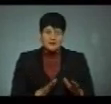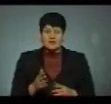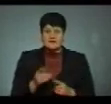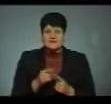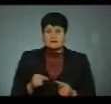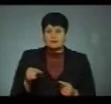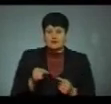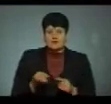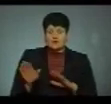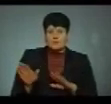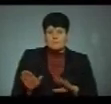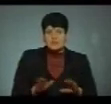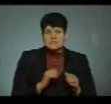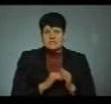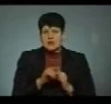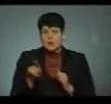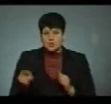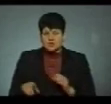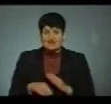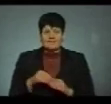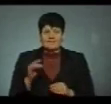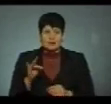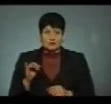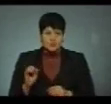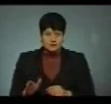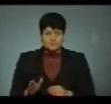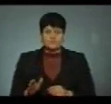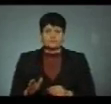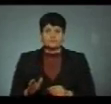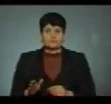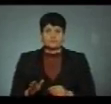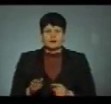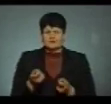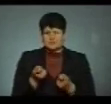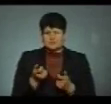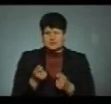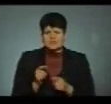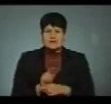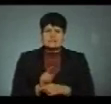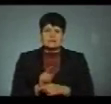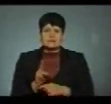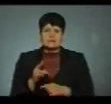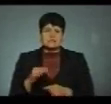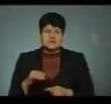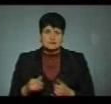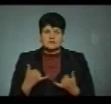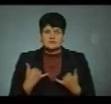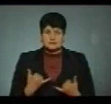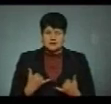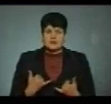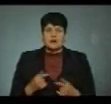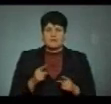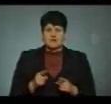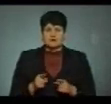відповідно, після кожних виборів іде елемент стабілізації, як в нас зараз, а потім